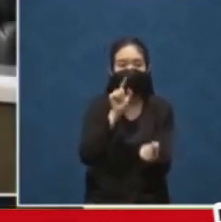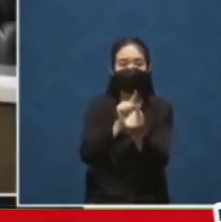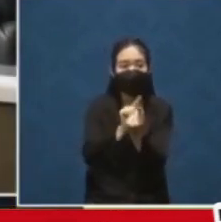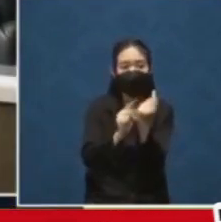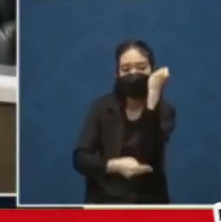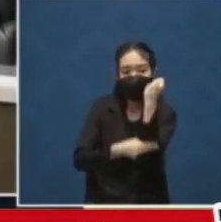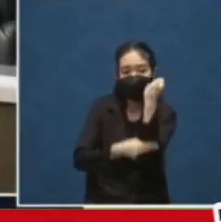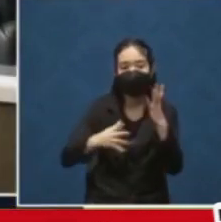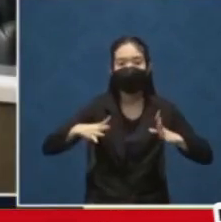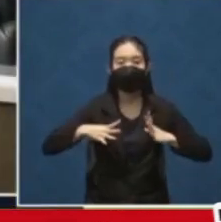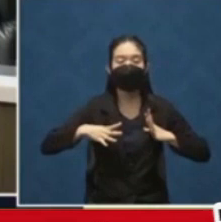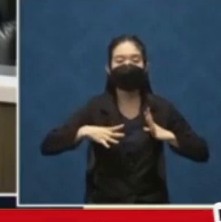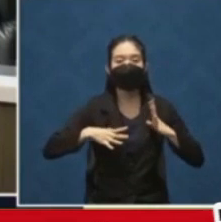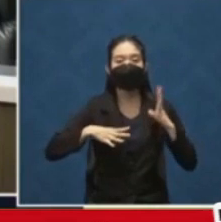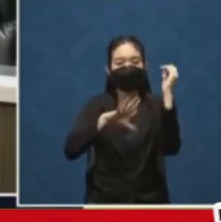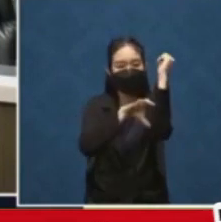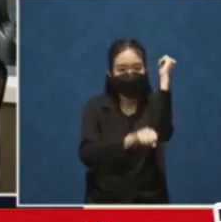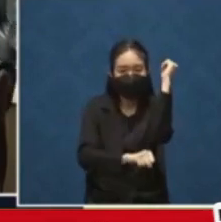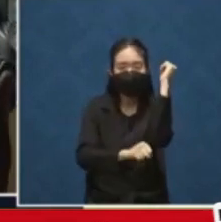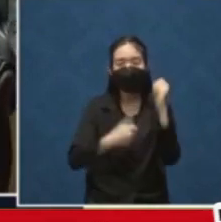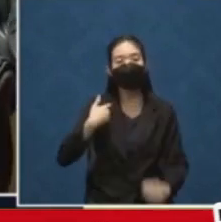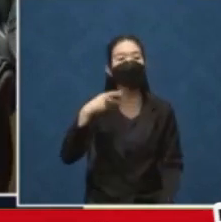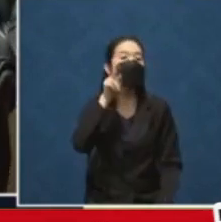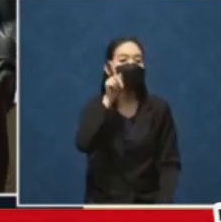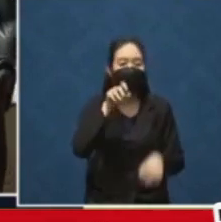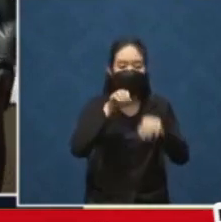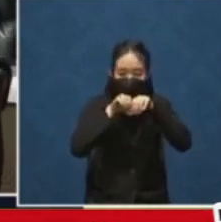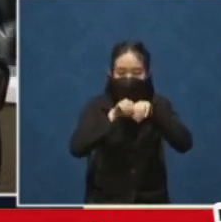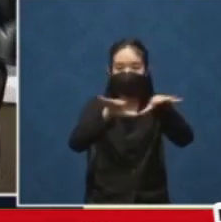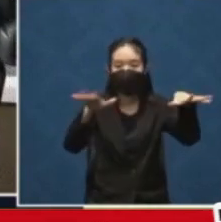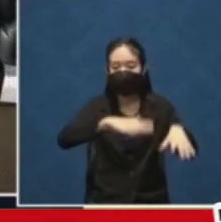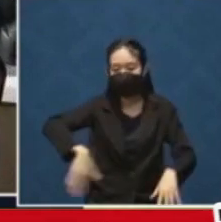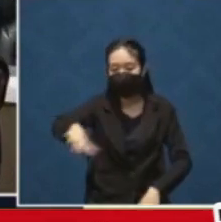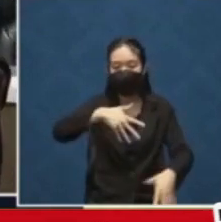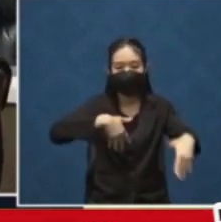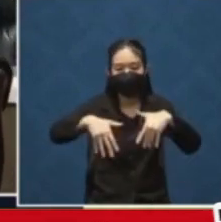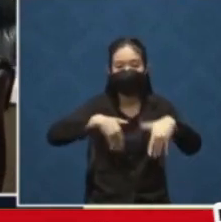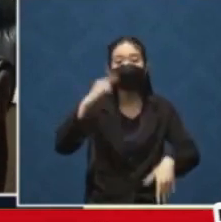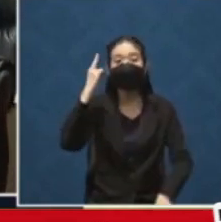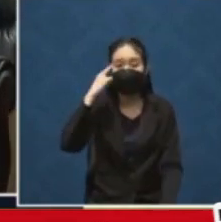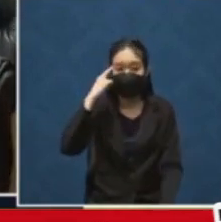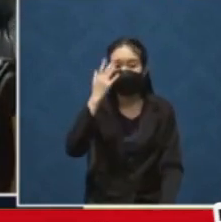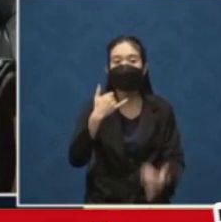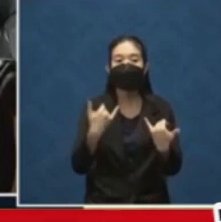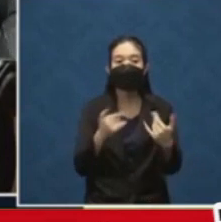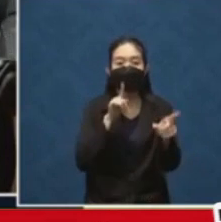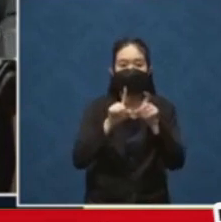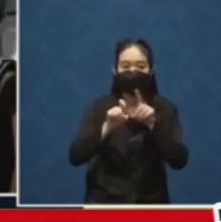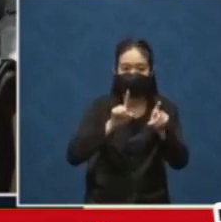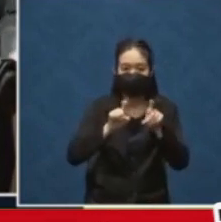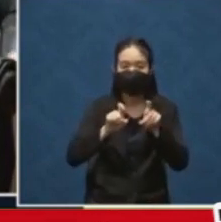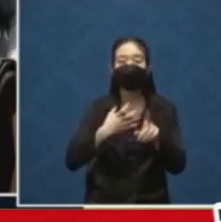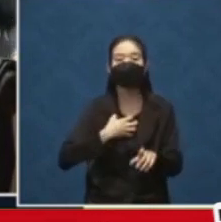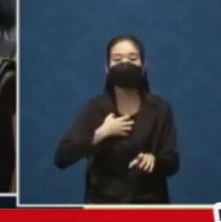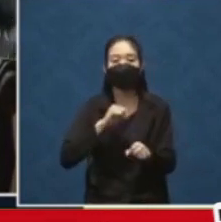นัดเจอกันที่ RESORT ทอำ Definanam. อย่างขดสงขลาข่วกมไปทั่วtic. มีไปทั่ว เพรองการ